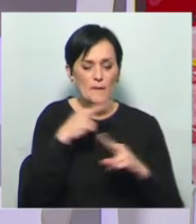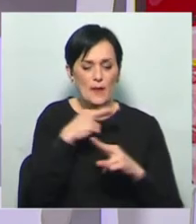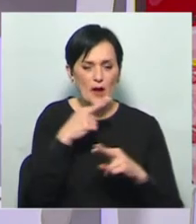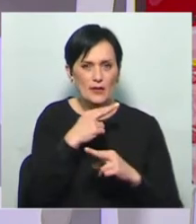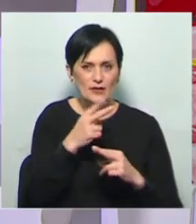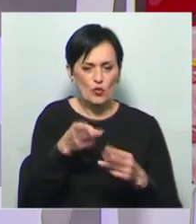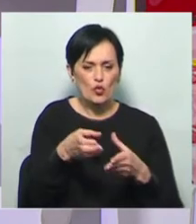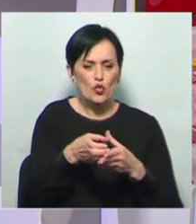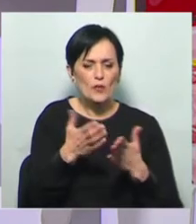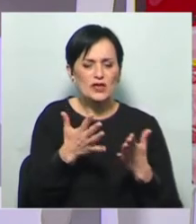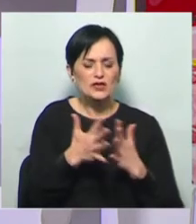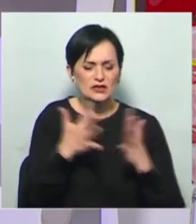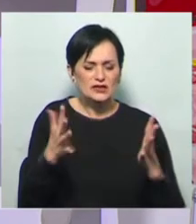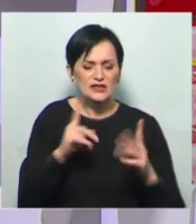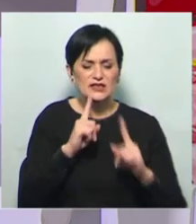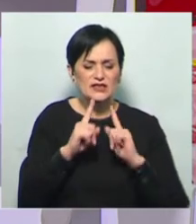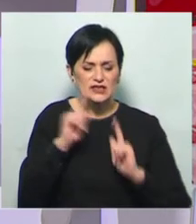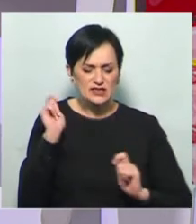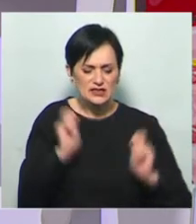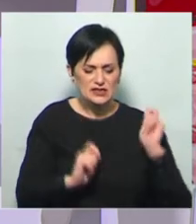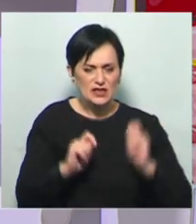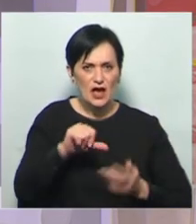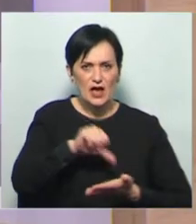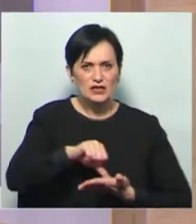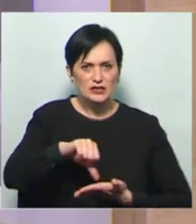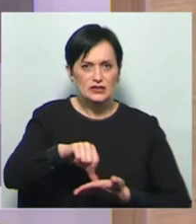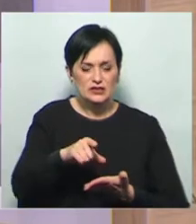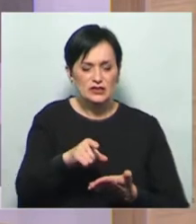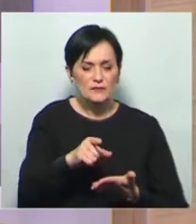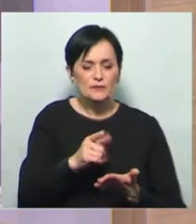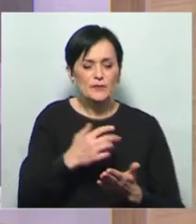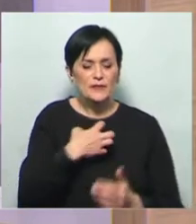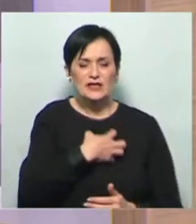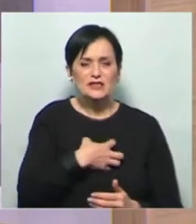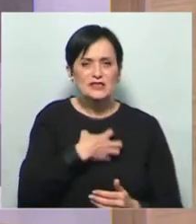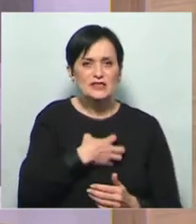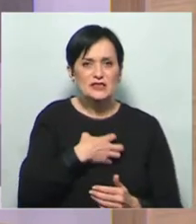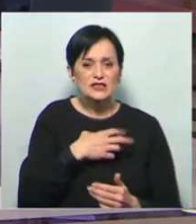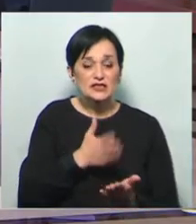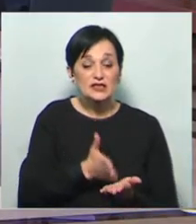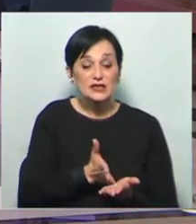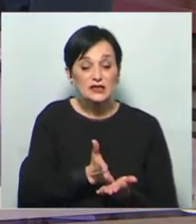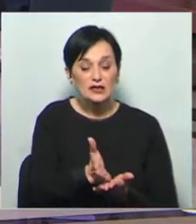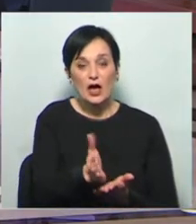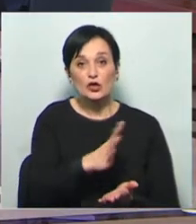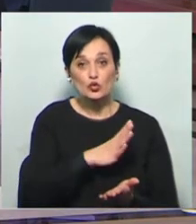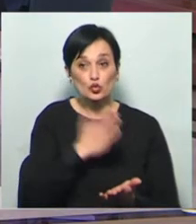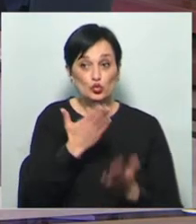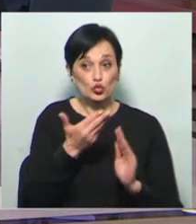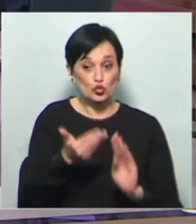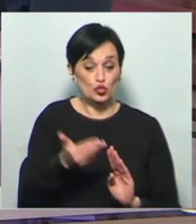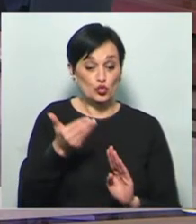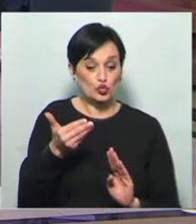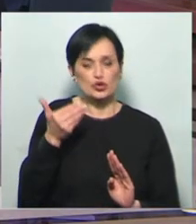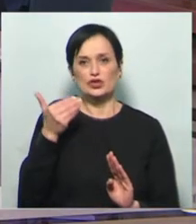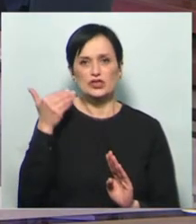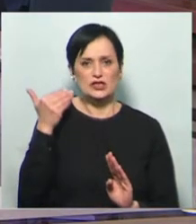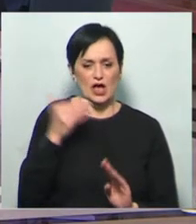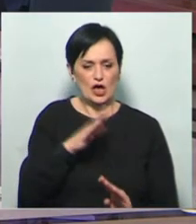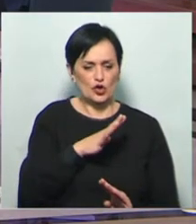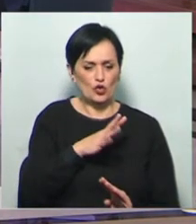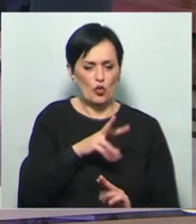დიდ ისეთ სესიაში, სადაც ძირითადი აქცენტი იყო გადატანილი თუ წინა წლებში ხდებოდა კონცენტრაცია